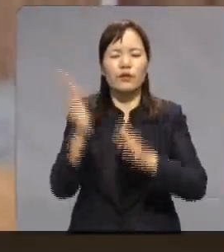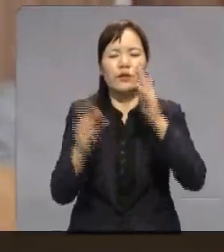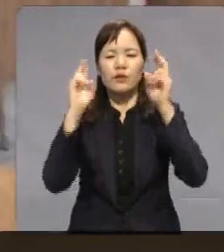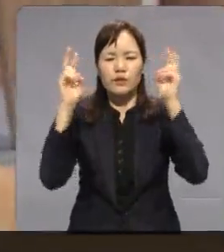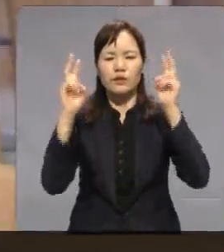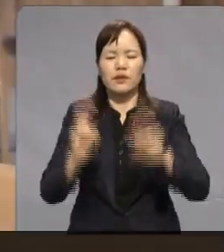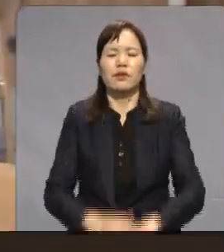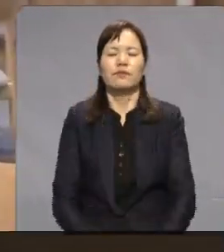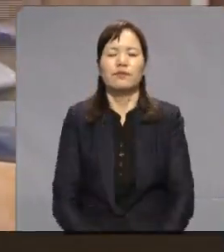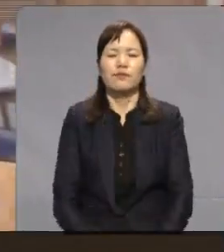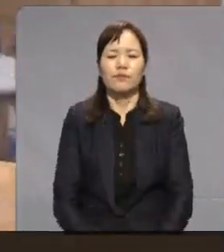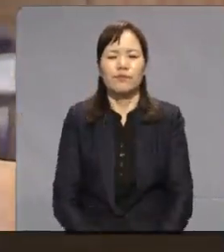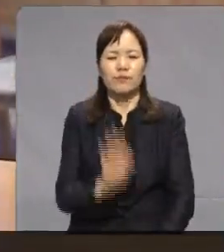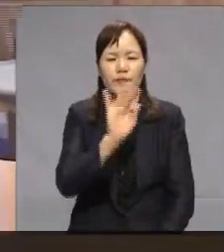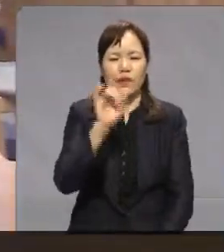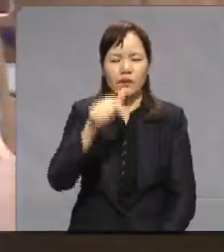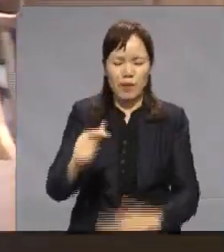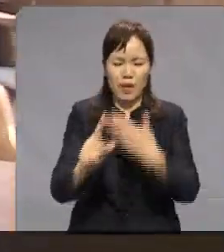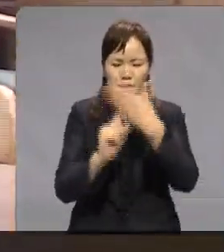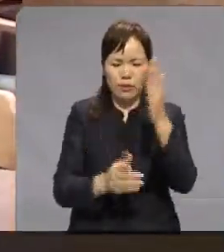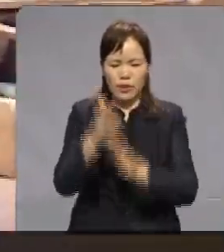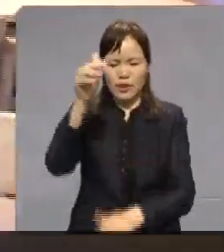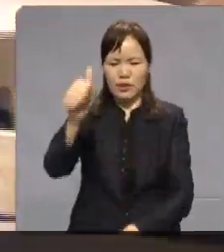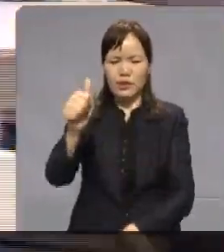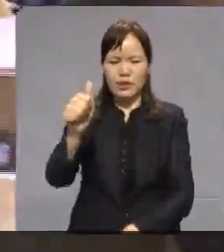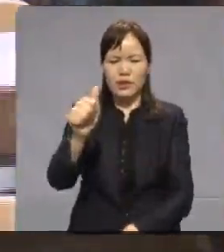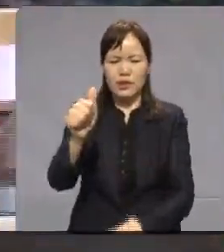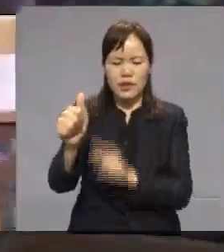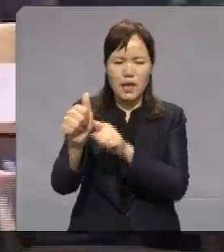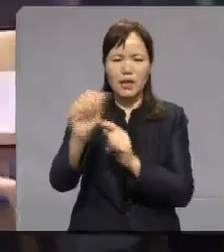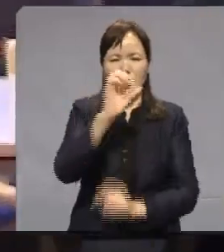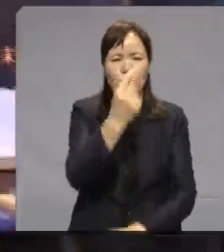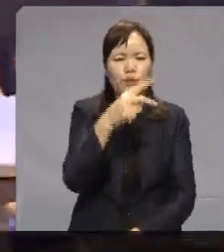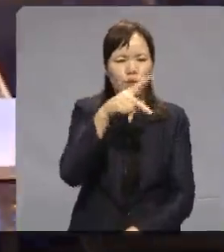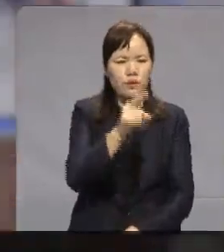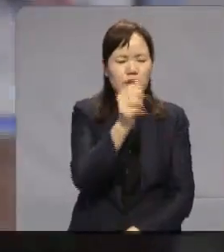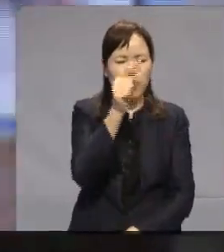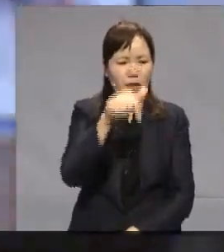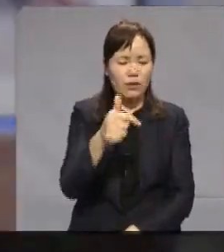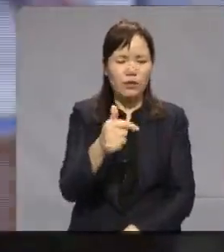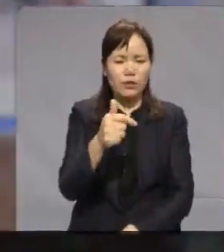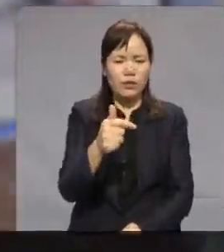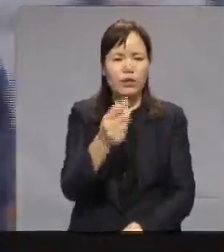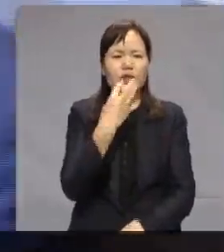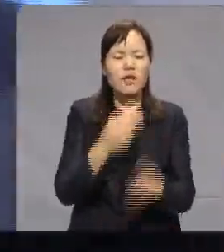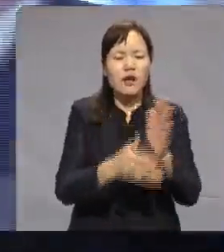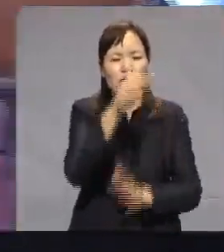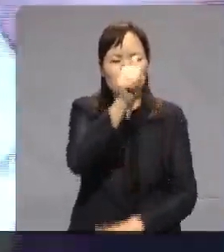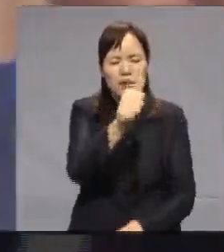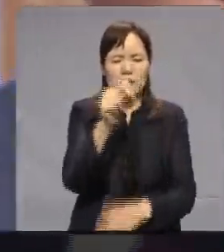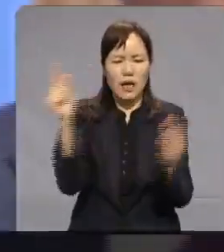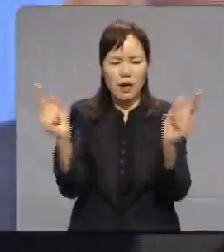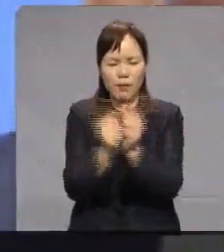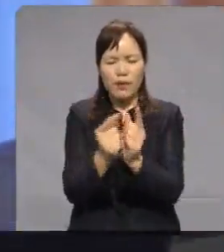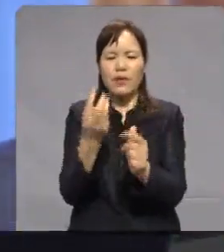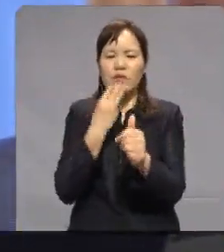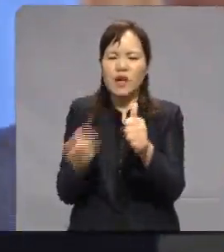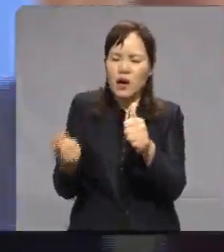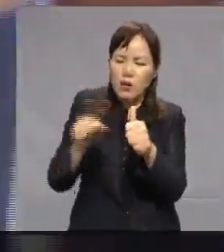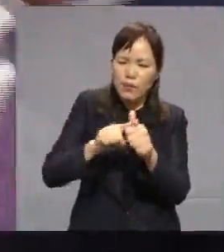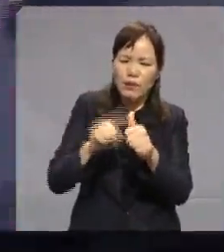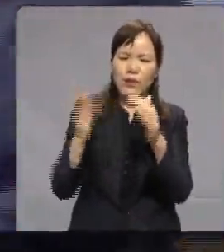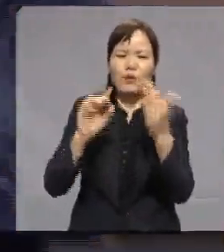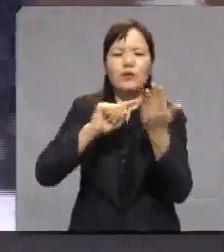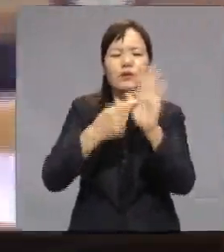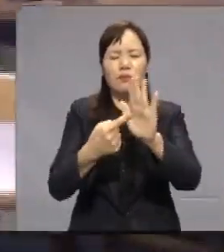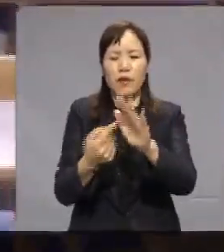도시공사 백경연 구리시장이 오세훈 서울시장을 만나 서울 편입 추진을 공식화하면서 이전